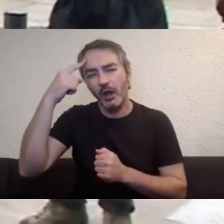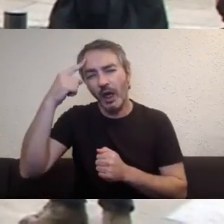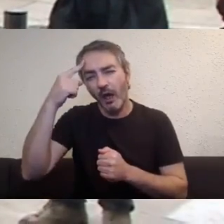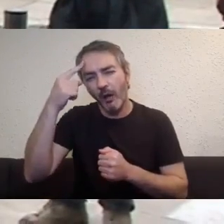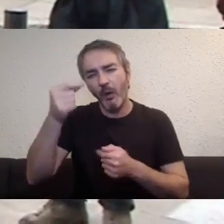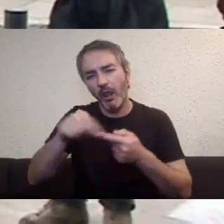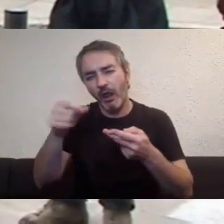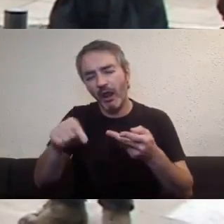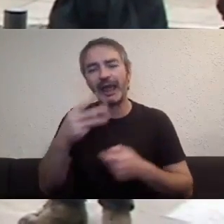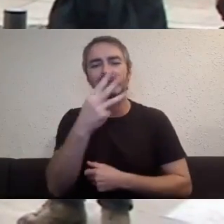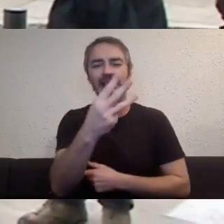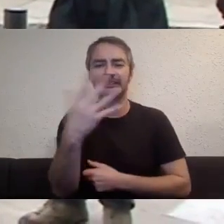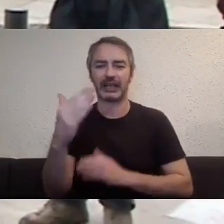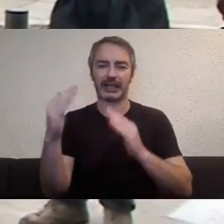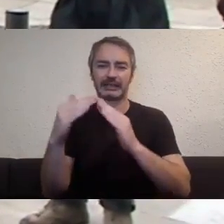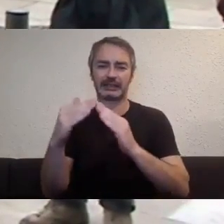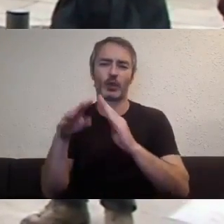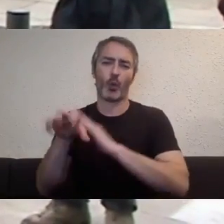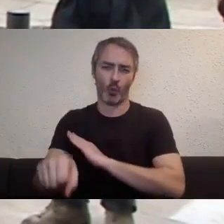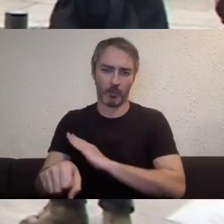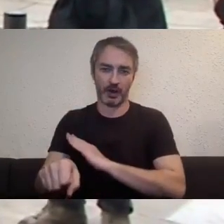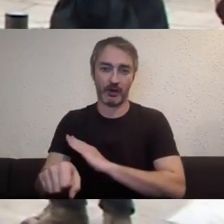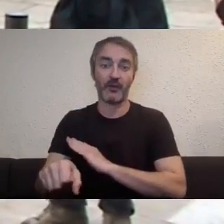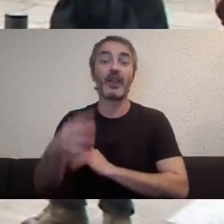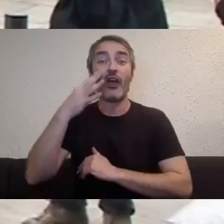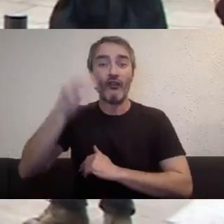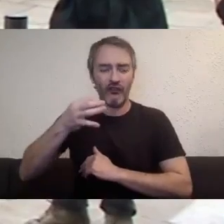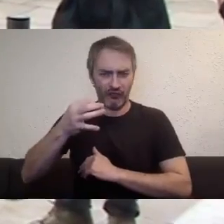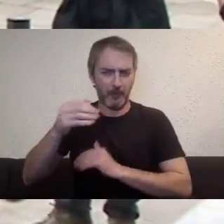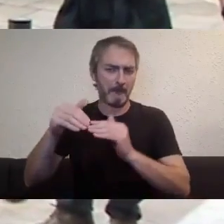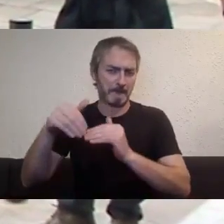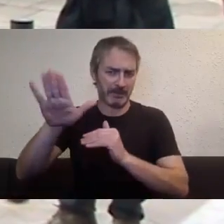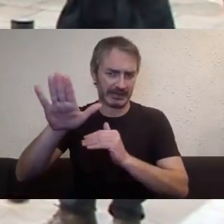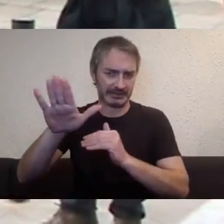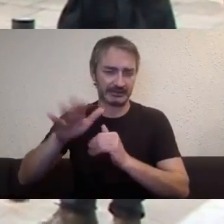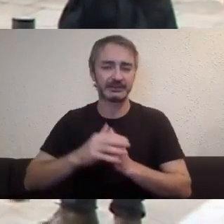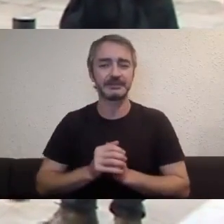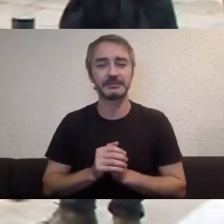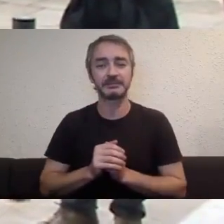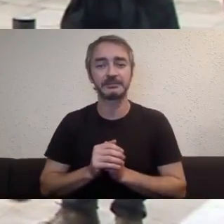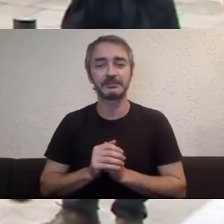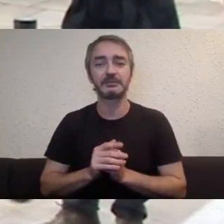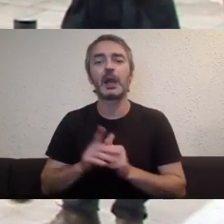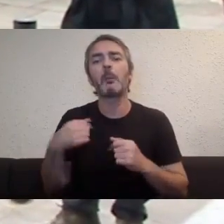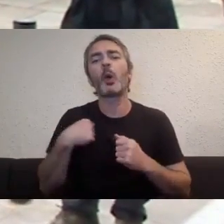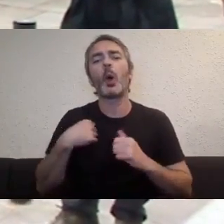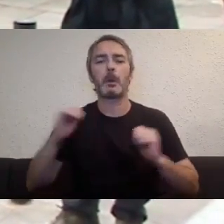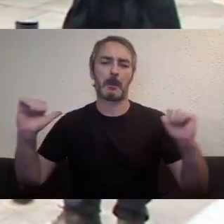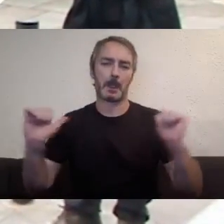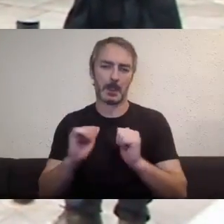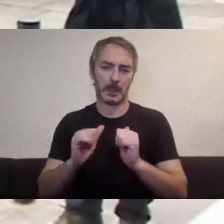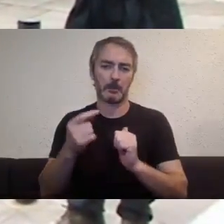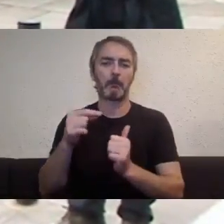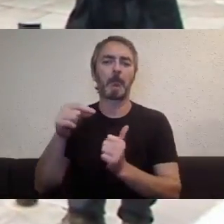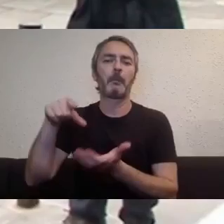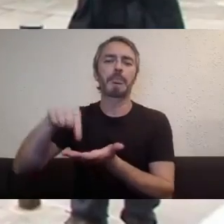memòria unes 35 cases, però sabem que n'hi ha que n'hi ha hagut més i bueno, farem un petit repàs per